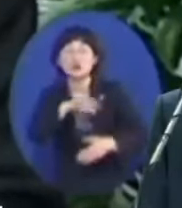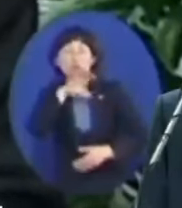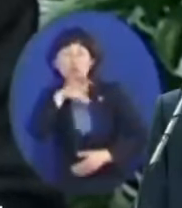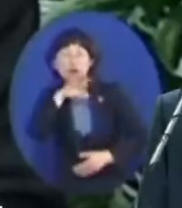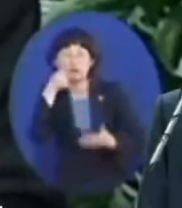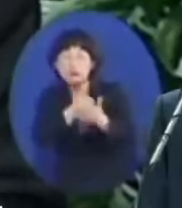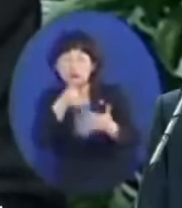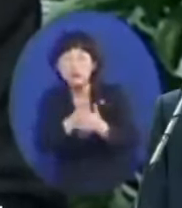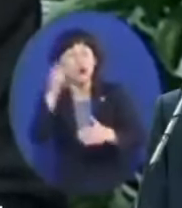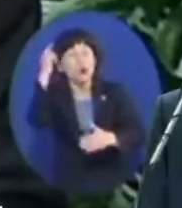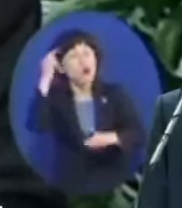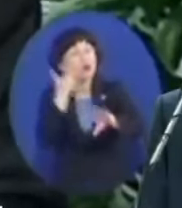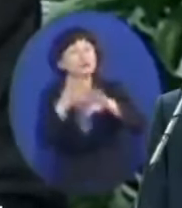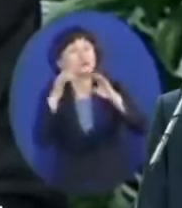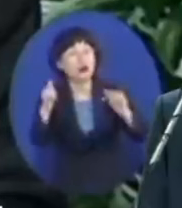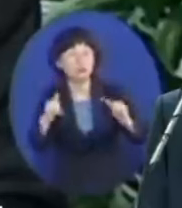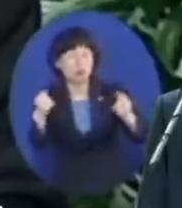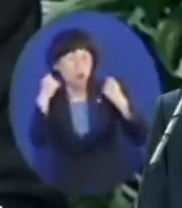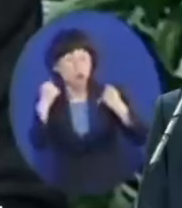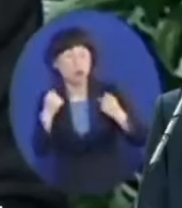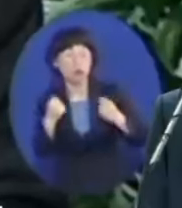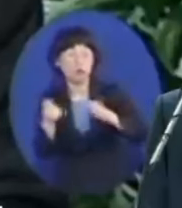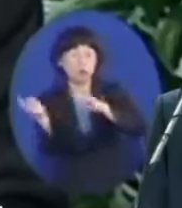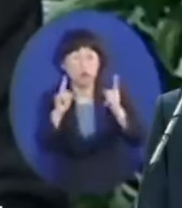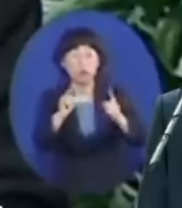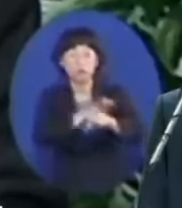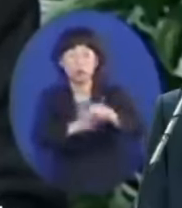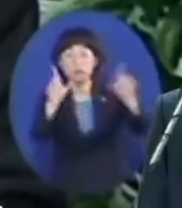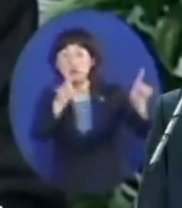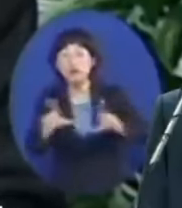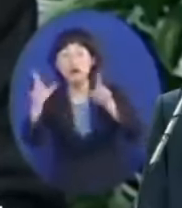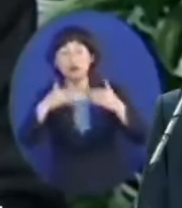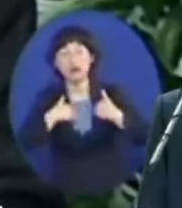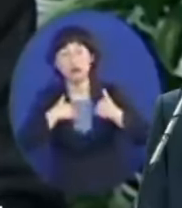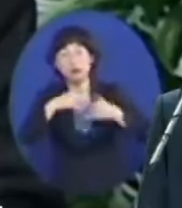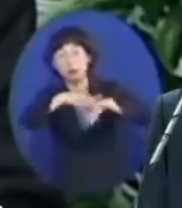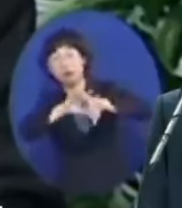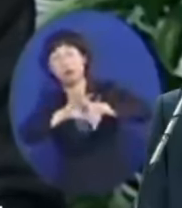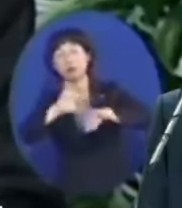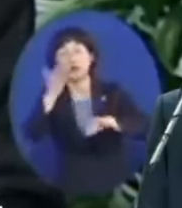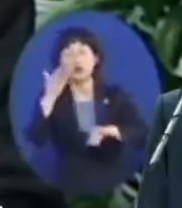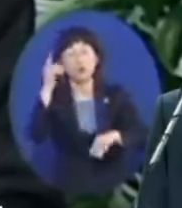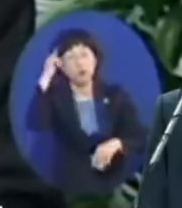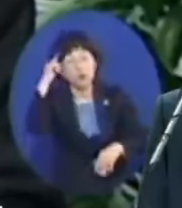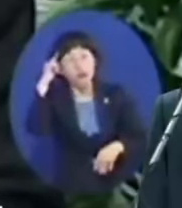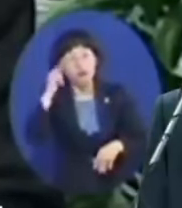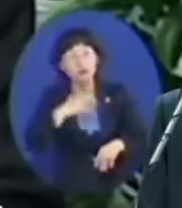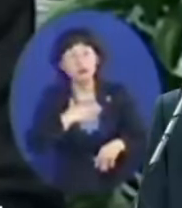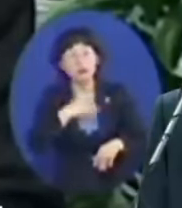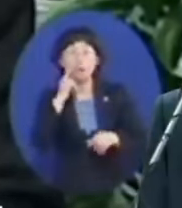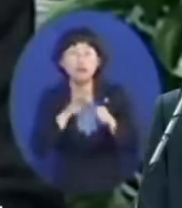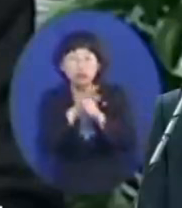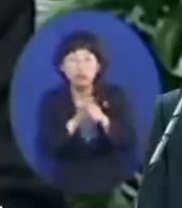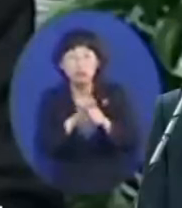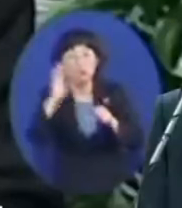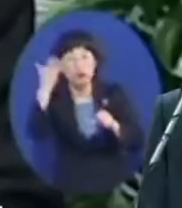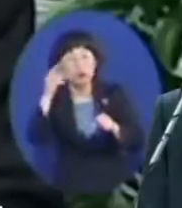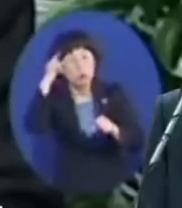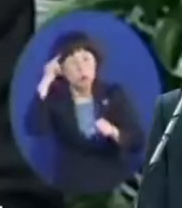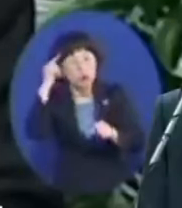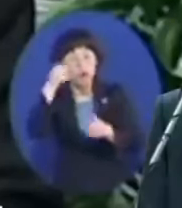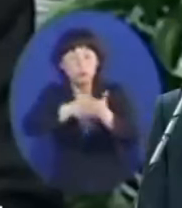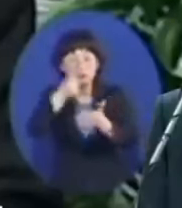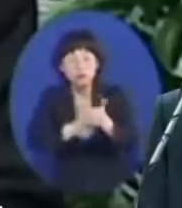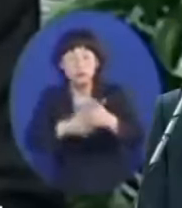탄식을 했습니다. 왜 다른 사람은 건강에 태어나서 잘 사는데 나는 소아마비로 태어나서 이렇게 무참하게 수치를 당하는가 탄식을